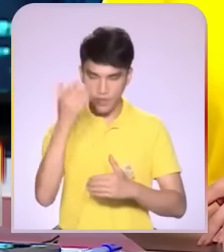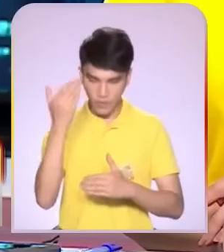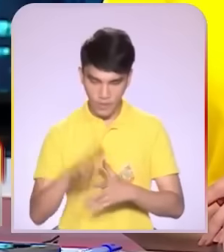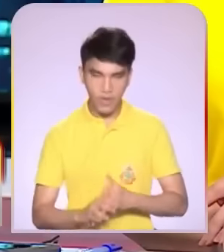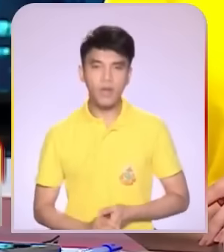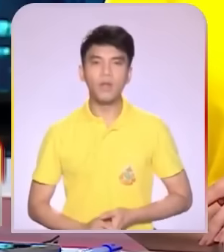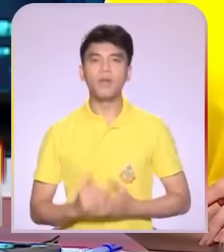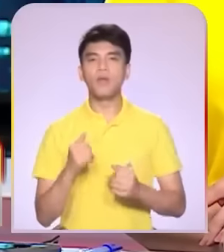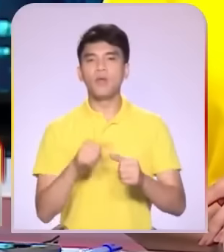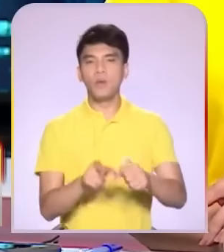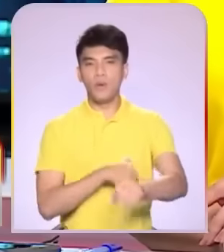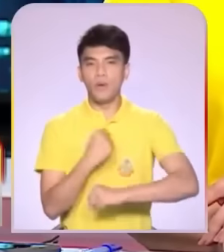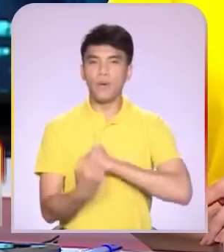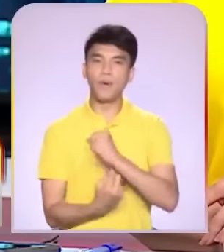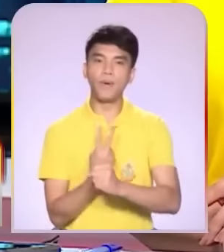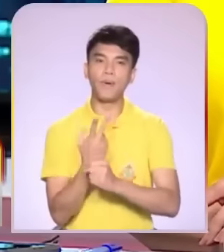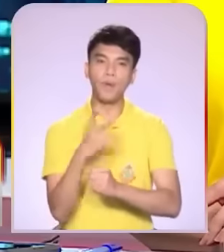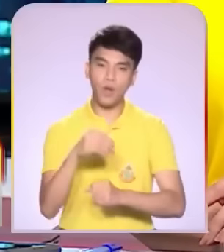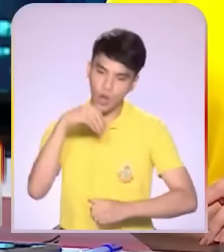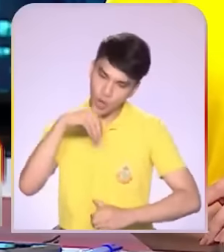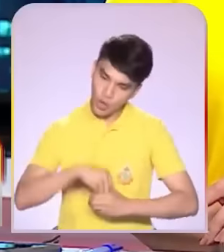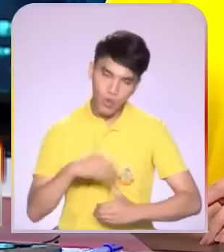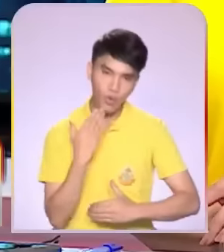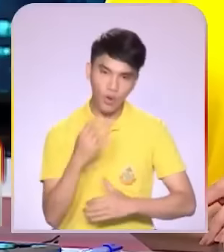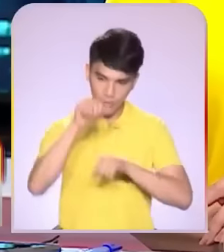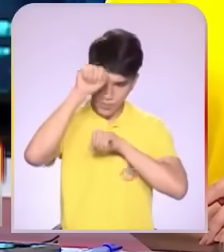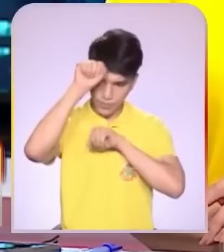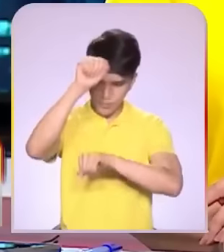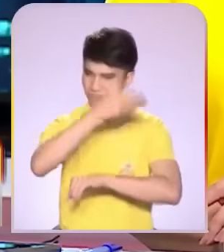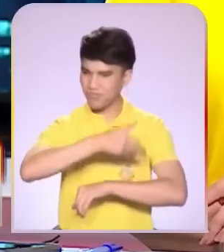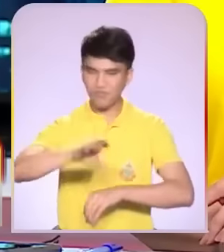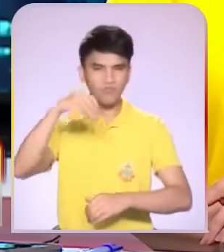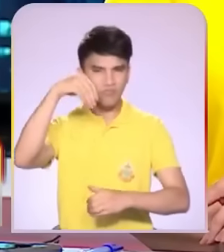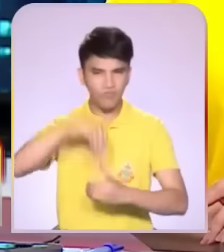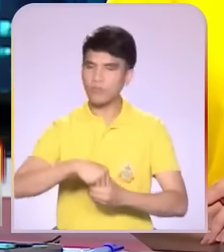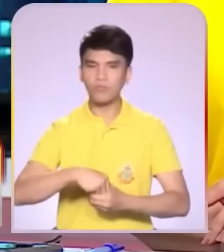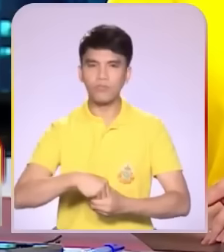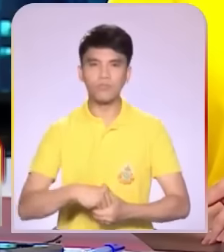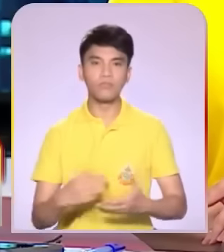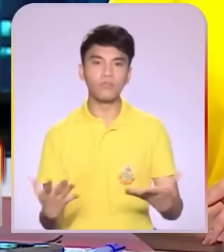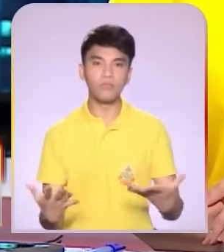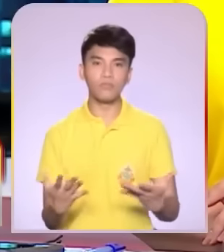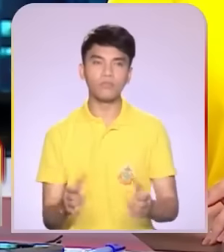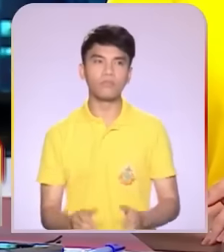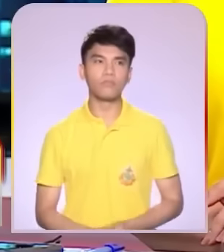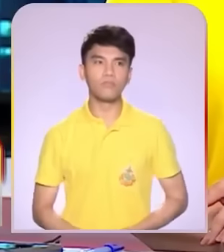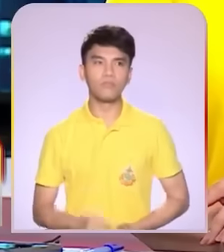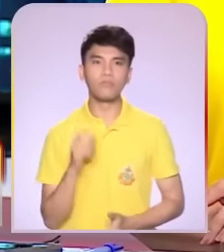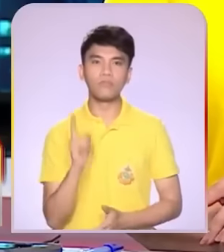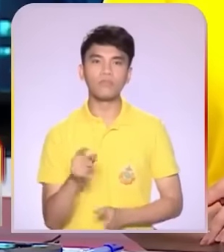ะครับอยู่มา2ปีไม่จ่ายตังค์แล้วไม่ออกด้วยมีหมายศาลไปแปะไว้ให้ออกก็ไม่ออกเขายังทำตัวปกติ